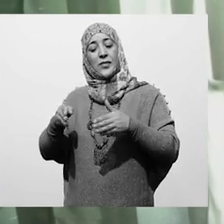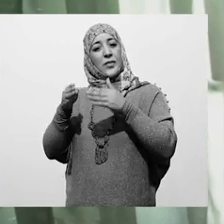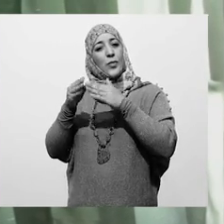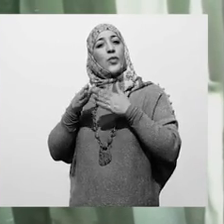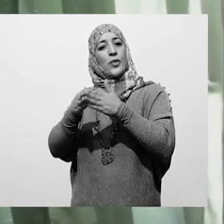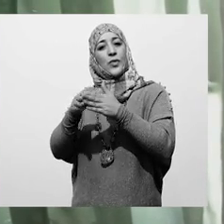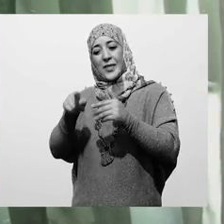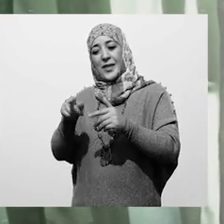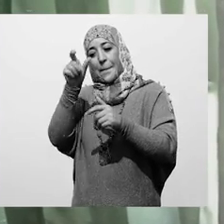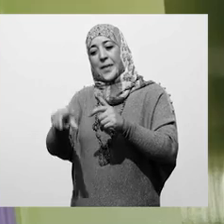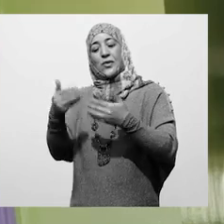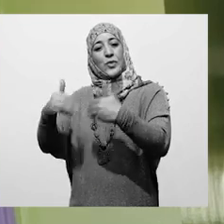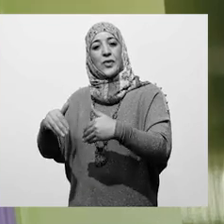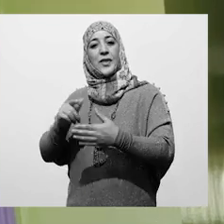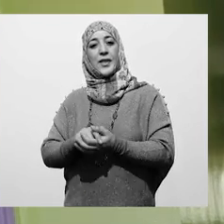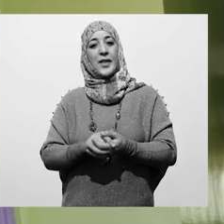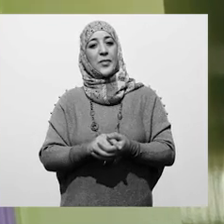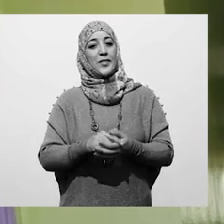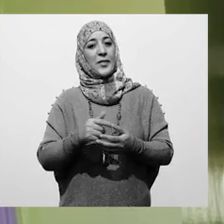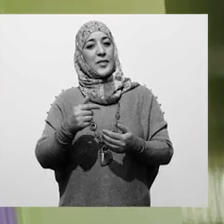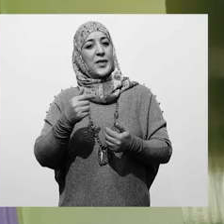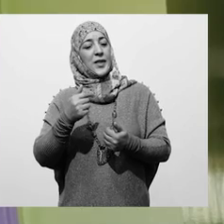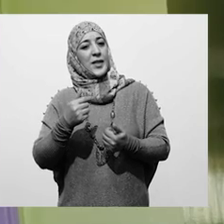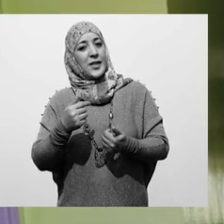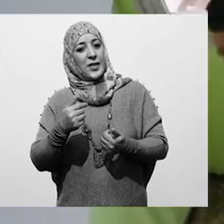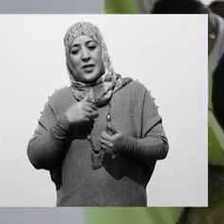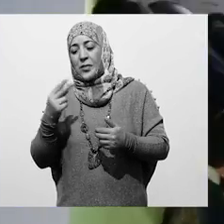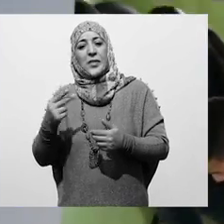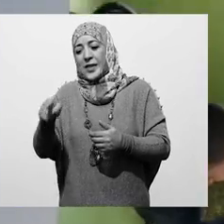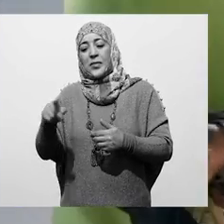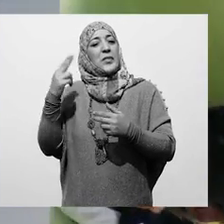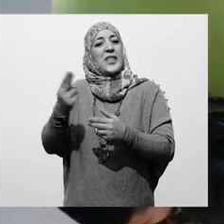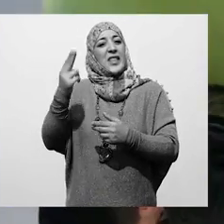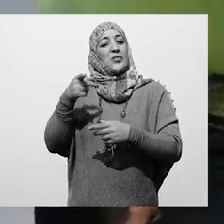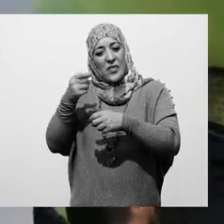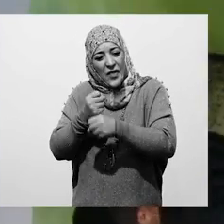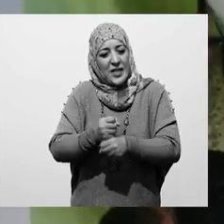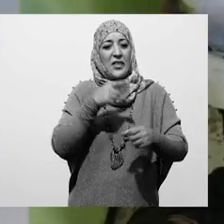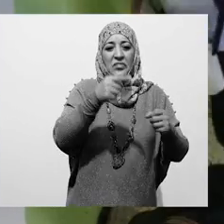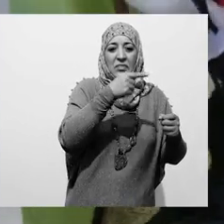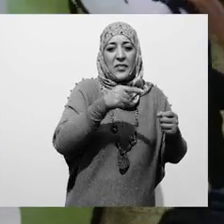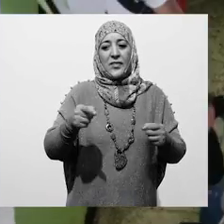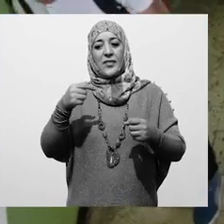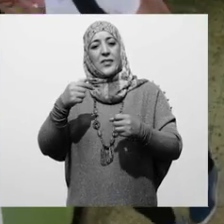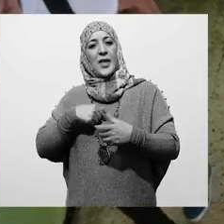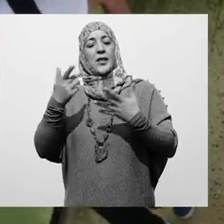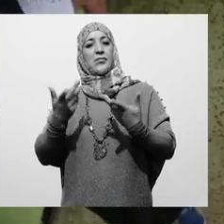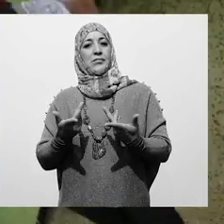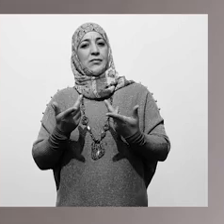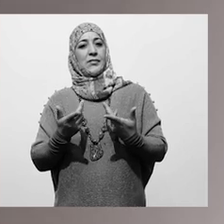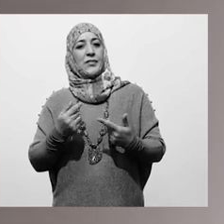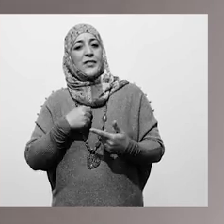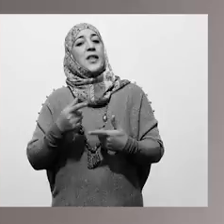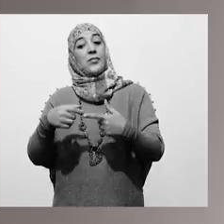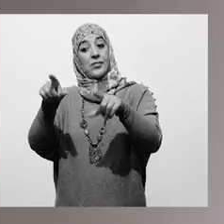si ils m dit que tu es un handicapé. Je ne peux pas mentir, tu ne peux pas faire ça. Eh bien, je lui ai aidé